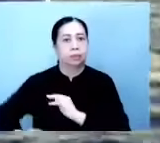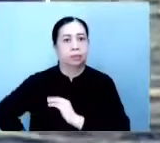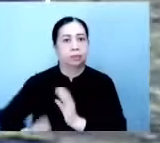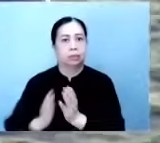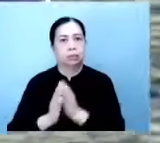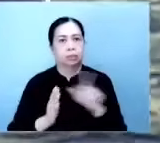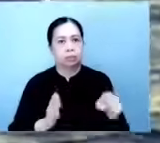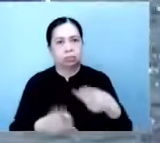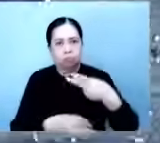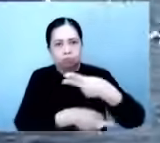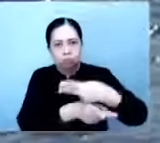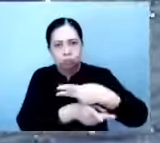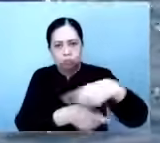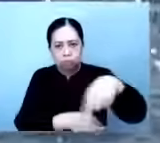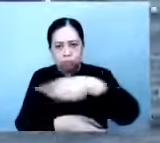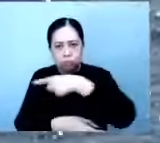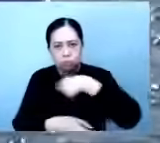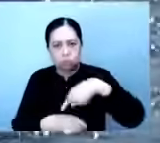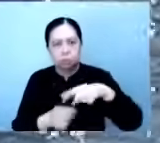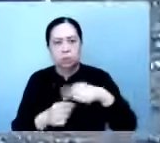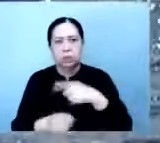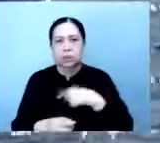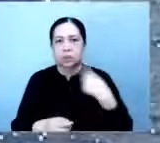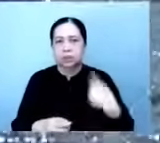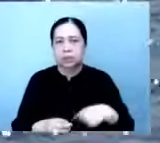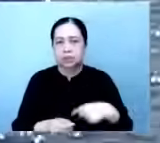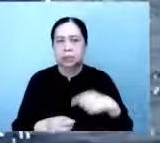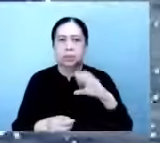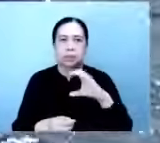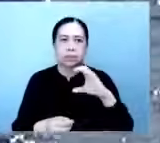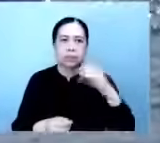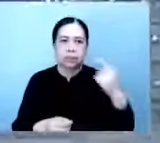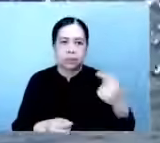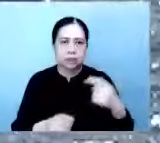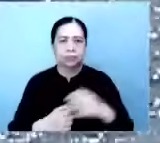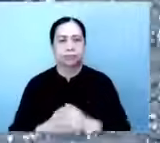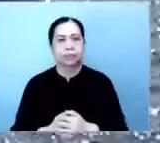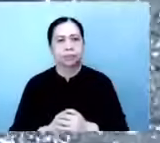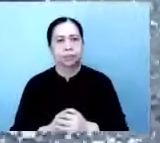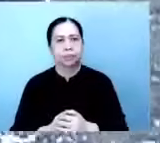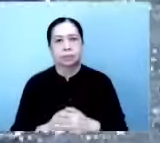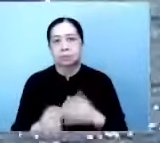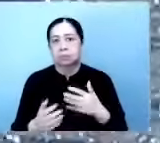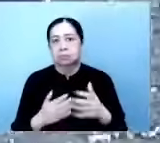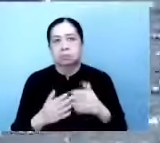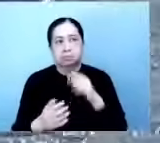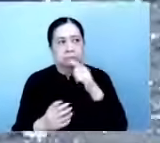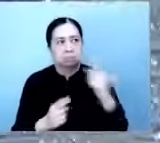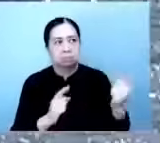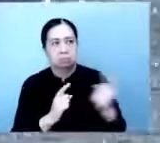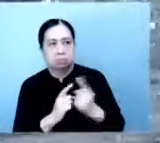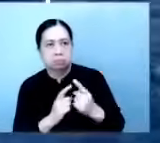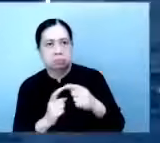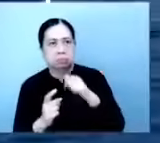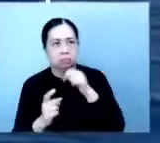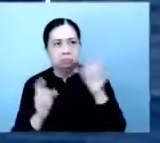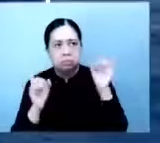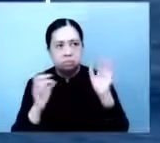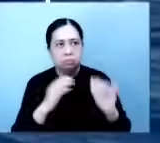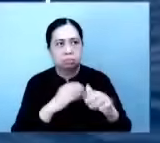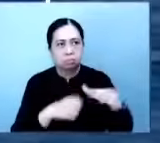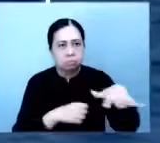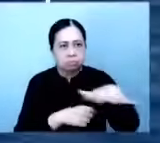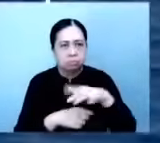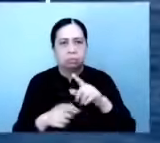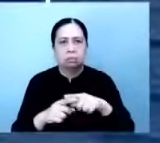bantay sarado rin kami ng China Coast Guard o CCG. Hindi man ito lumapit at nagsagawa ng dangerous maneuvers, nagbaba